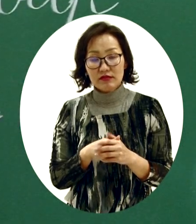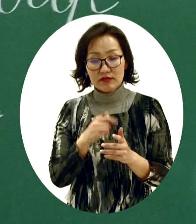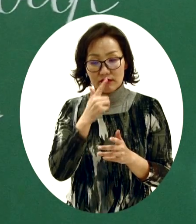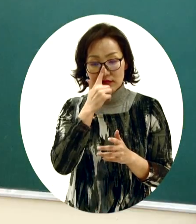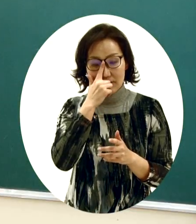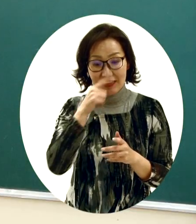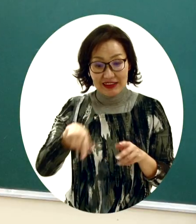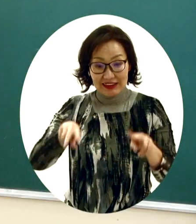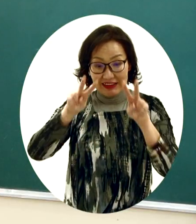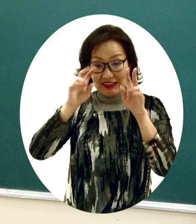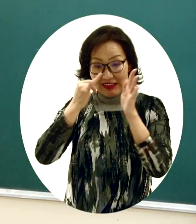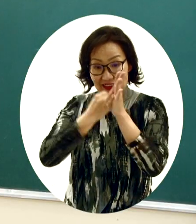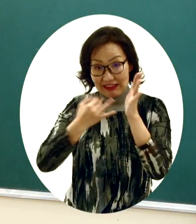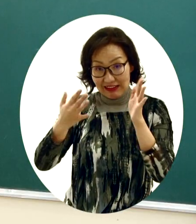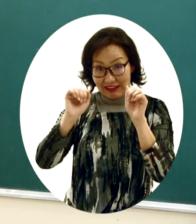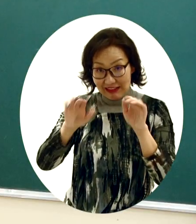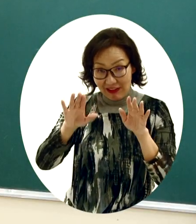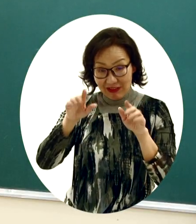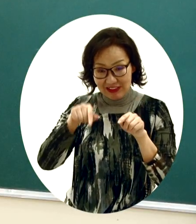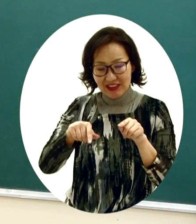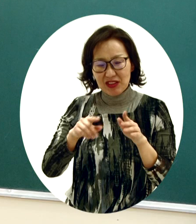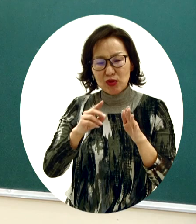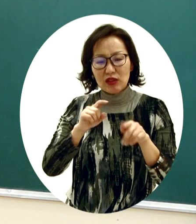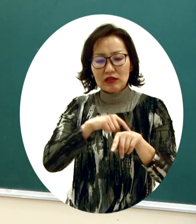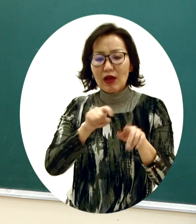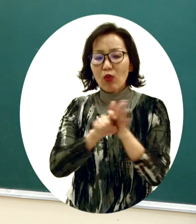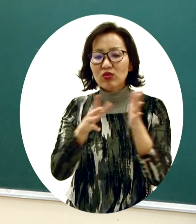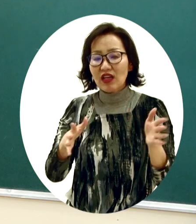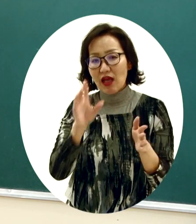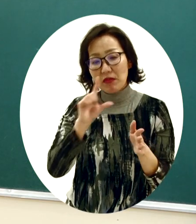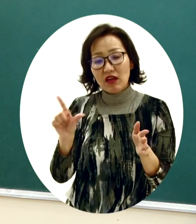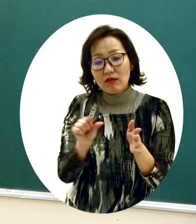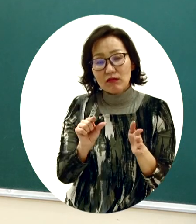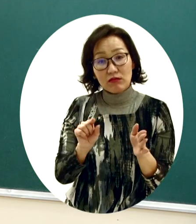За, тухайн ихтгэл тавьж байгаа сурагчийн хувьд цаг хугацаа хэмнэдэг юм байна.